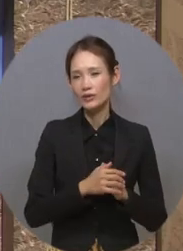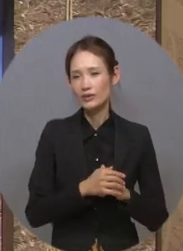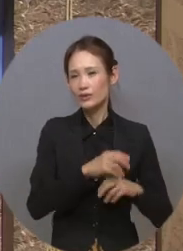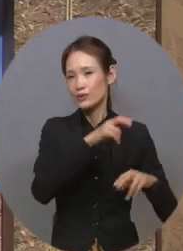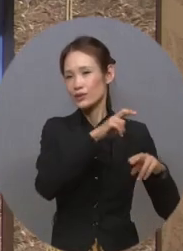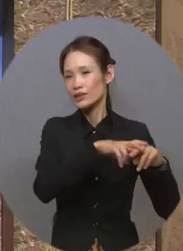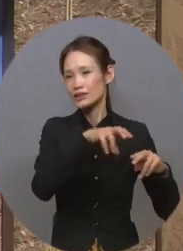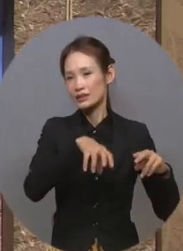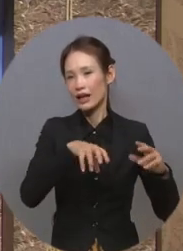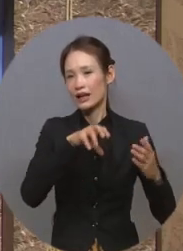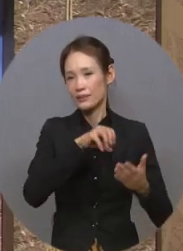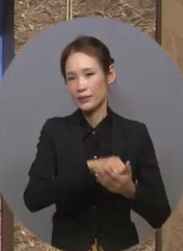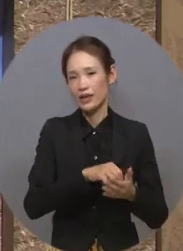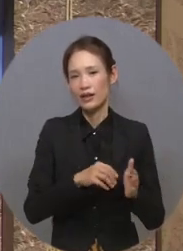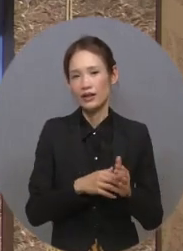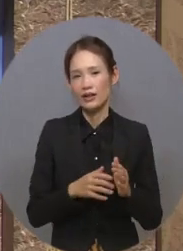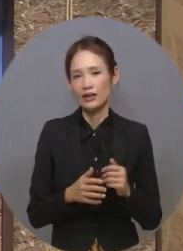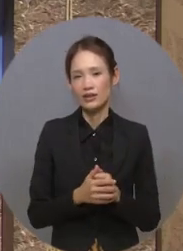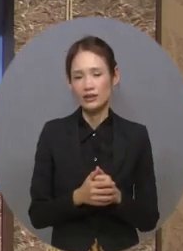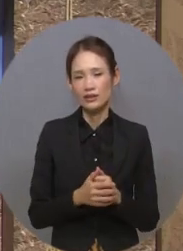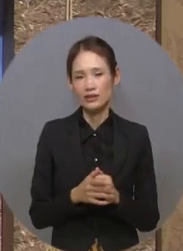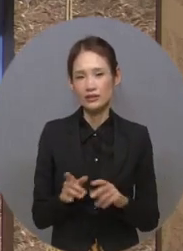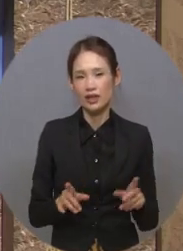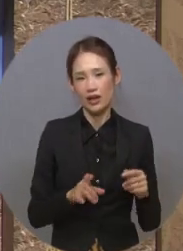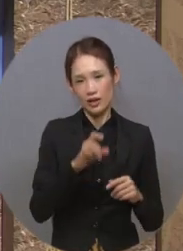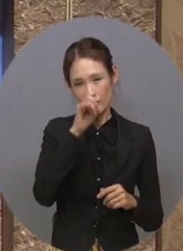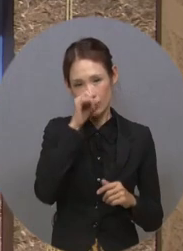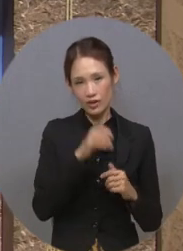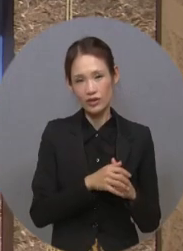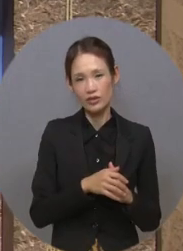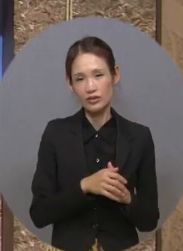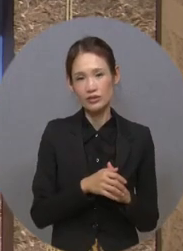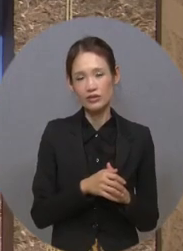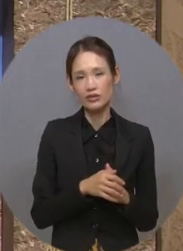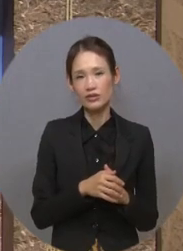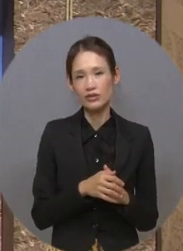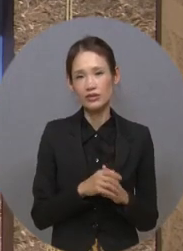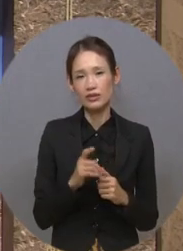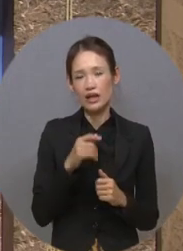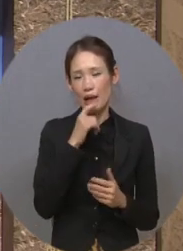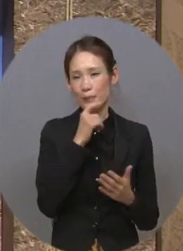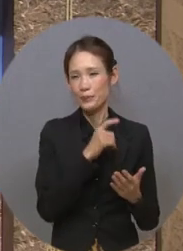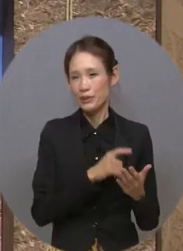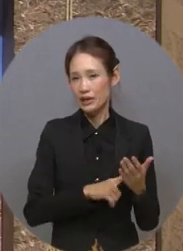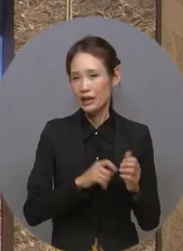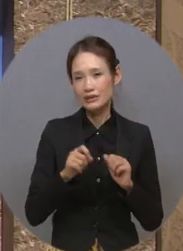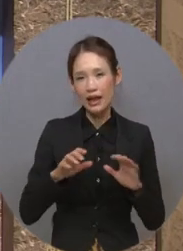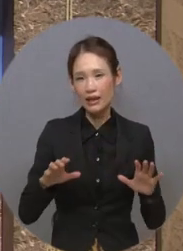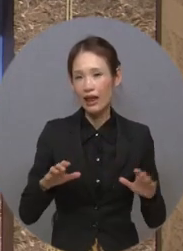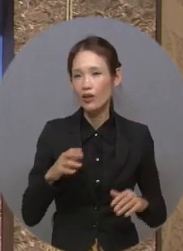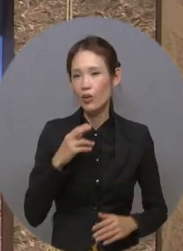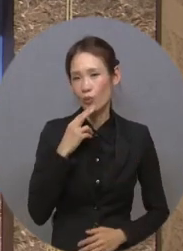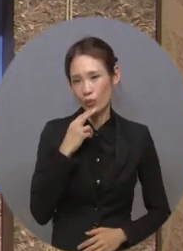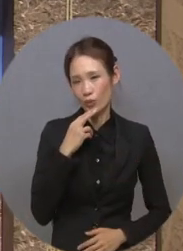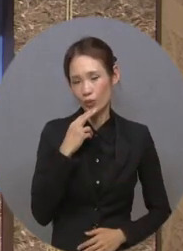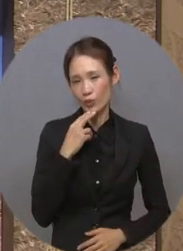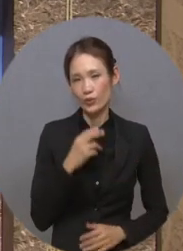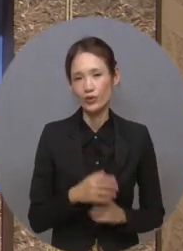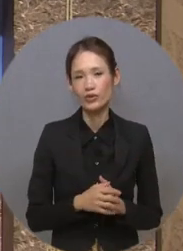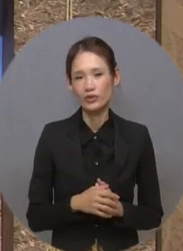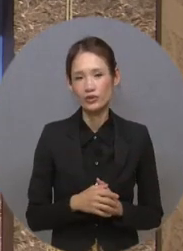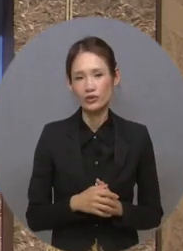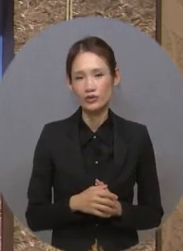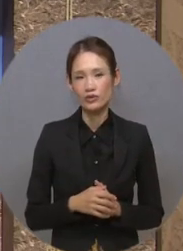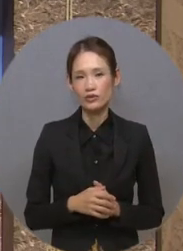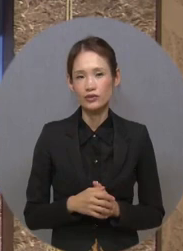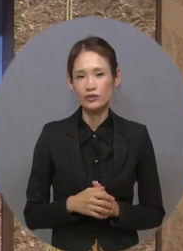속하거든요. 그 양주가 참 살기가 좋은 데가 네. 어떤 재난이 잘 없어요. 그쪽이 그러니까 풍수에